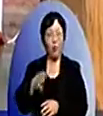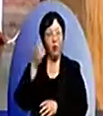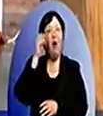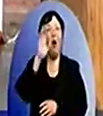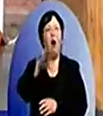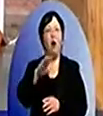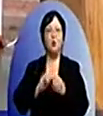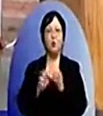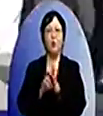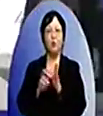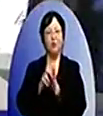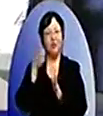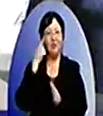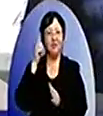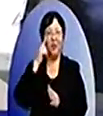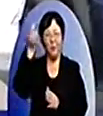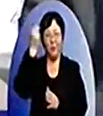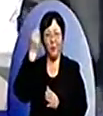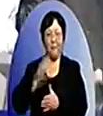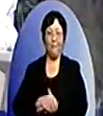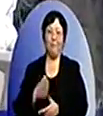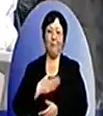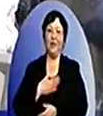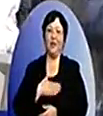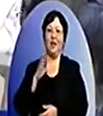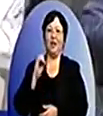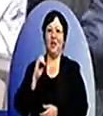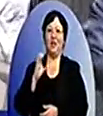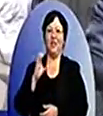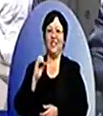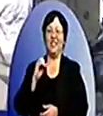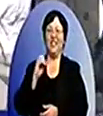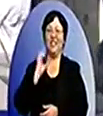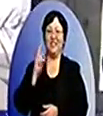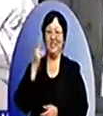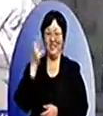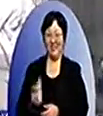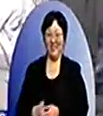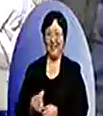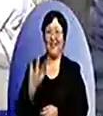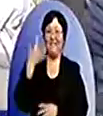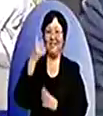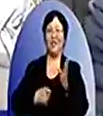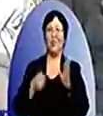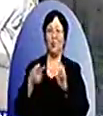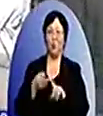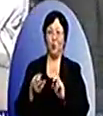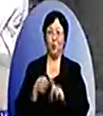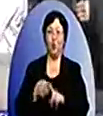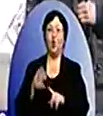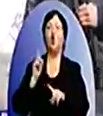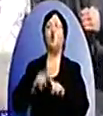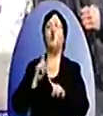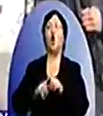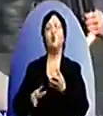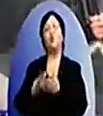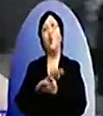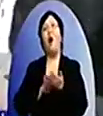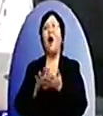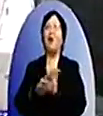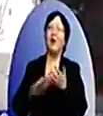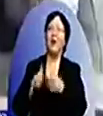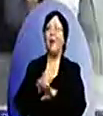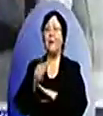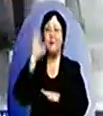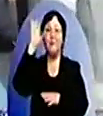байна. Одоо манай нэг секцээр одоо энэ 5 сарын дундуур нэг хөдөө зугаалт явуулсан. Тэгээд тэр үедээр би 50 гэж